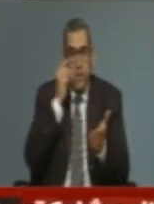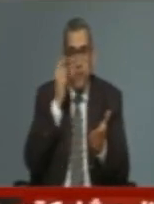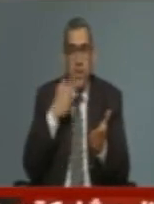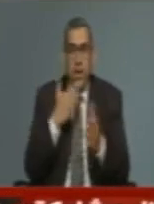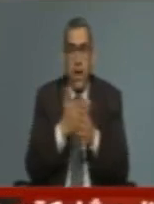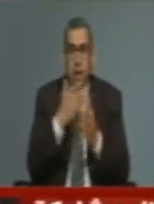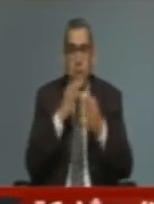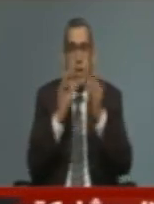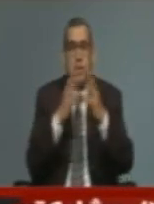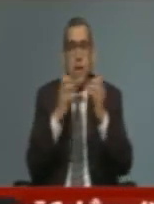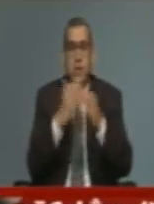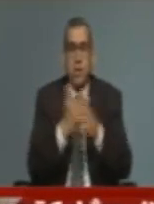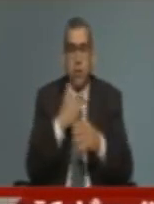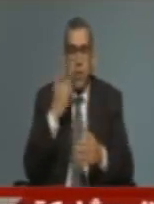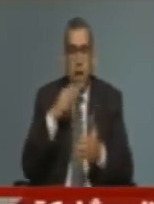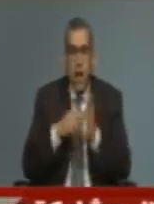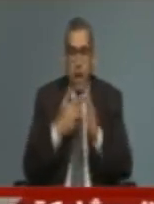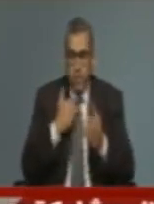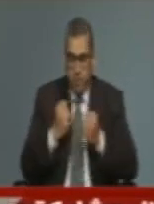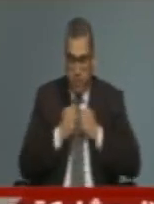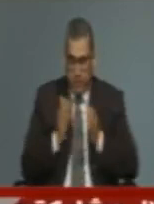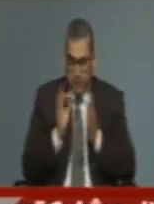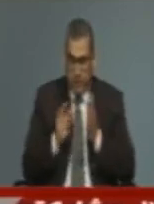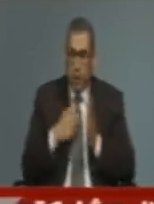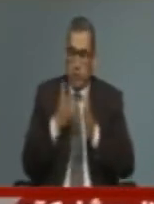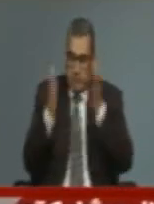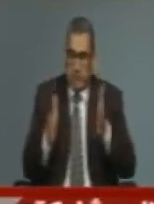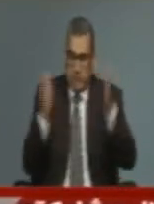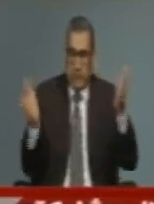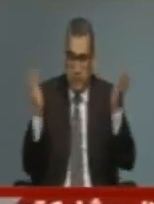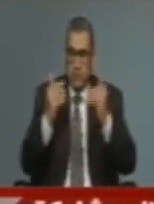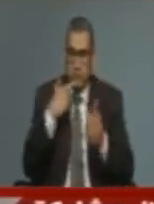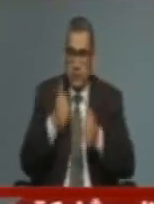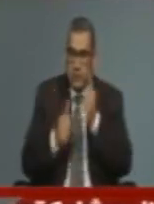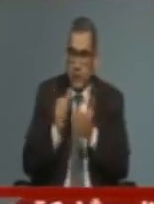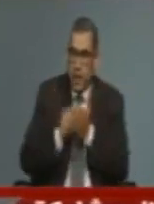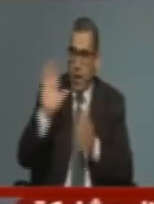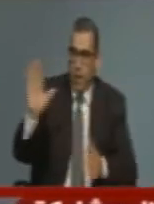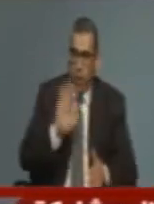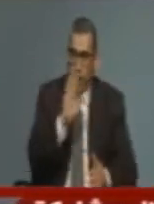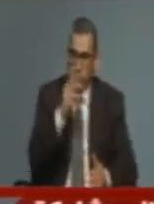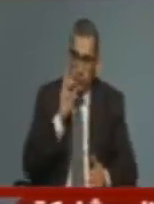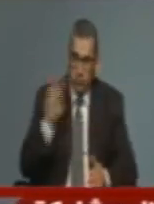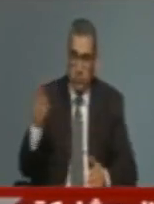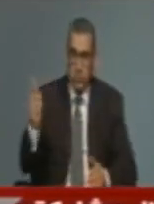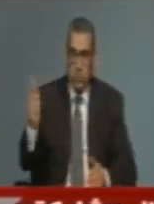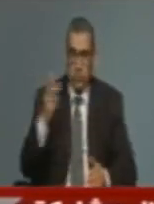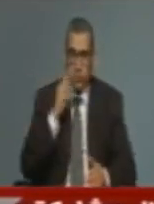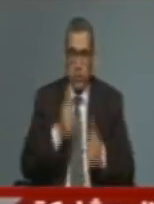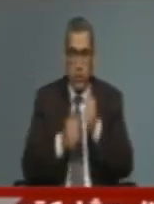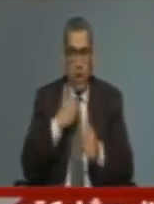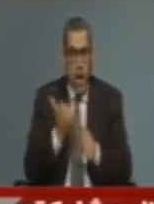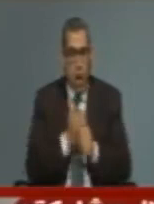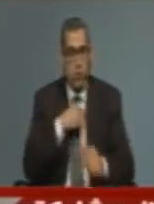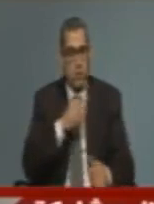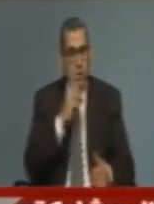تفاصيل ليه؟ ما كناش بنجيب على قدنا، كان كل واحد بيعاند في اللي جنبه، انا ضمنت حماتي وضمنت جوزي،